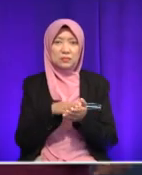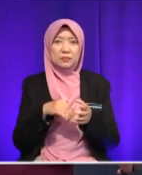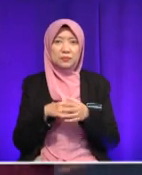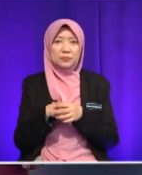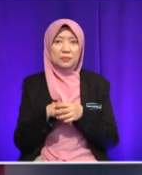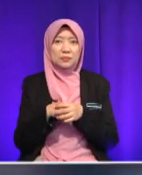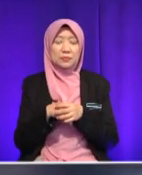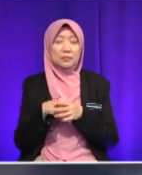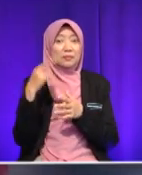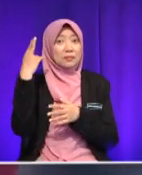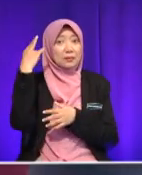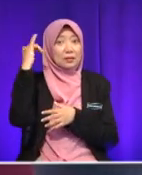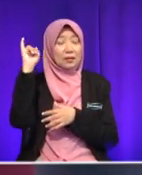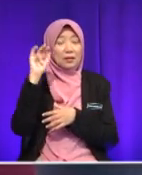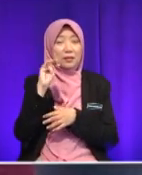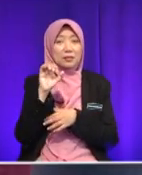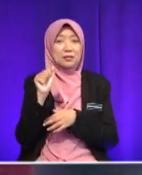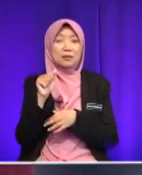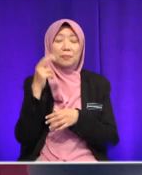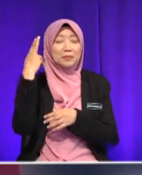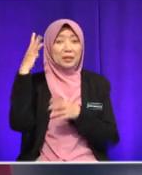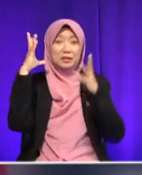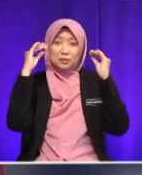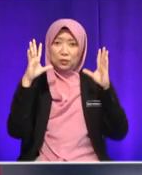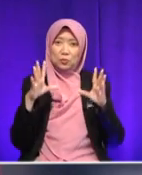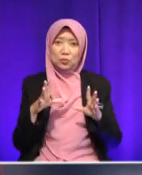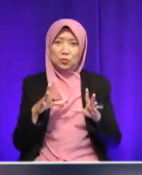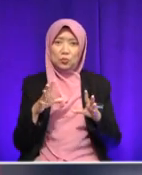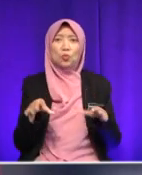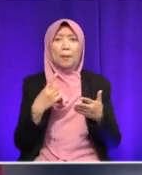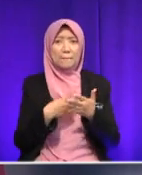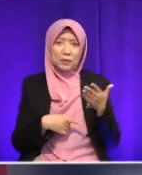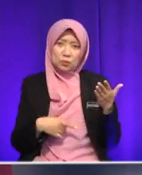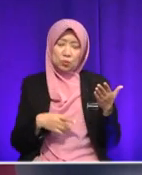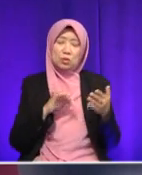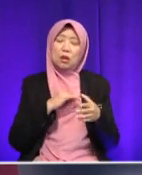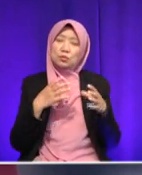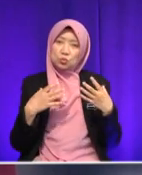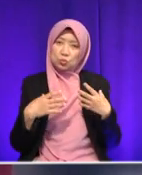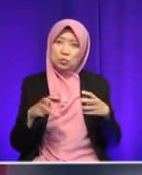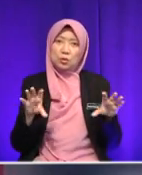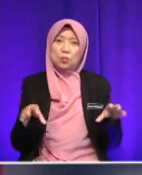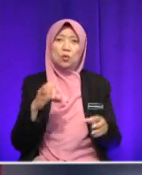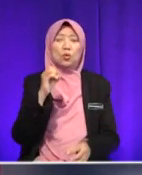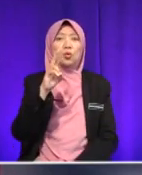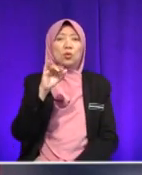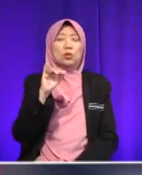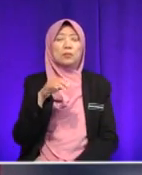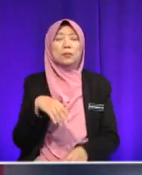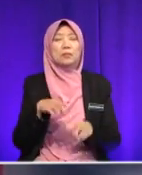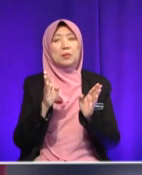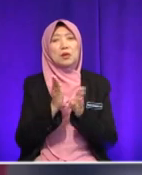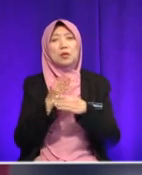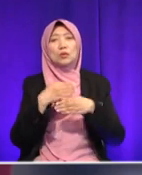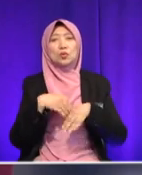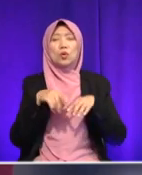Hai Nisa. Hai Cikgu Sangkita. Nisa sedang buat apa tu? Saya cuba nak buat origami yang macam ni, bentuk hati ni cantik, tapi